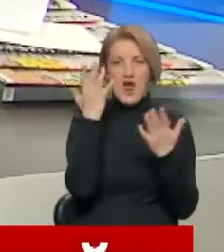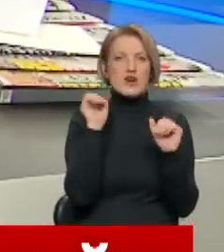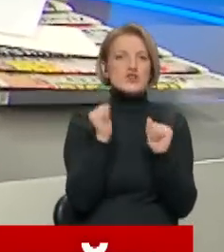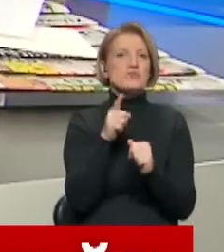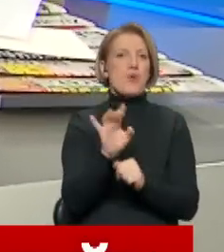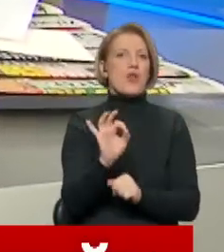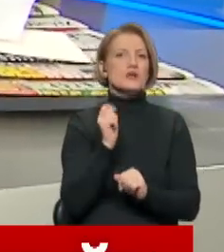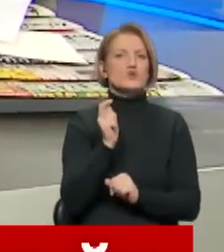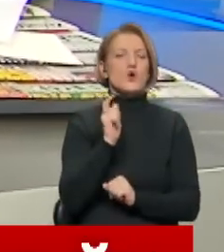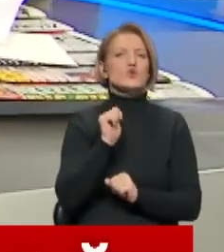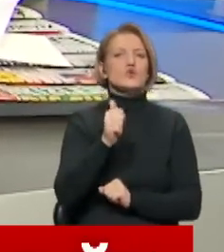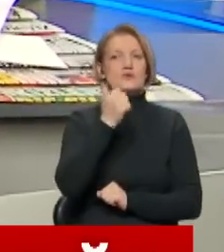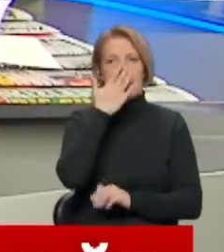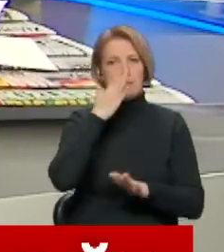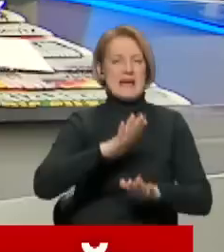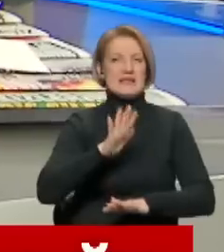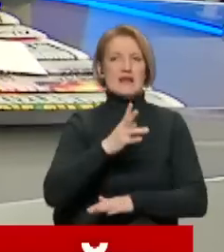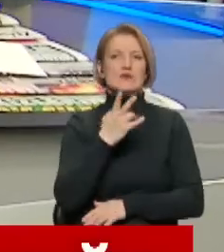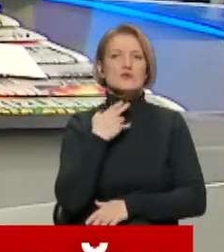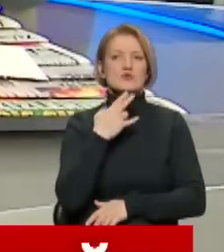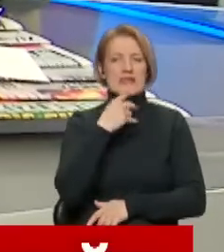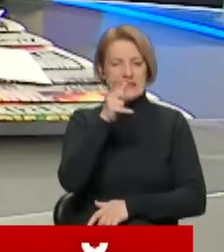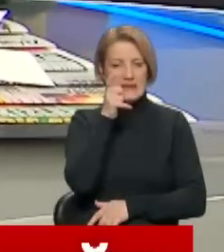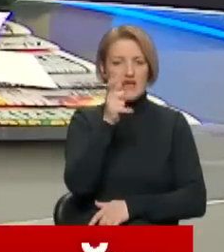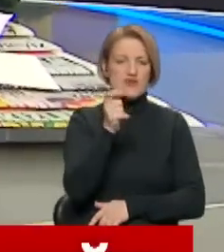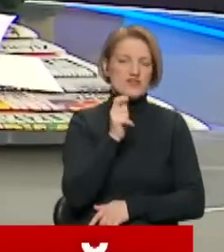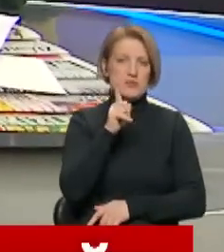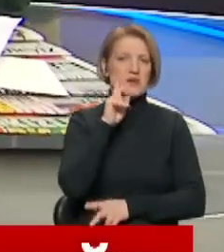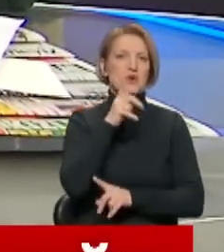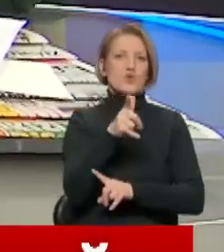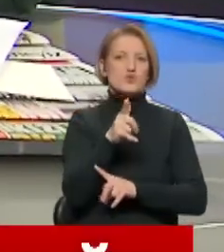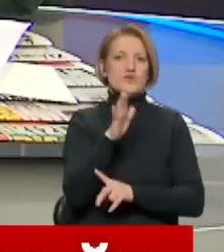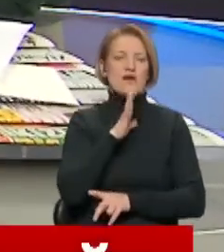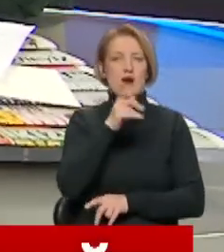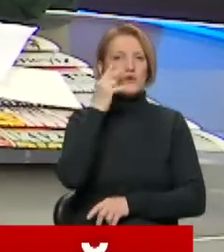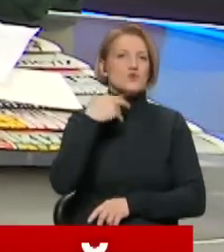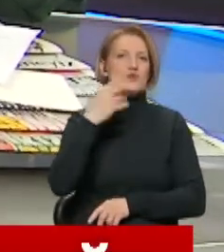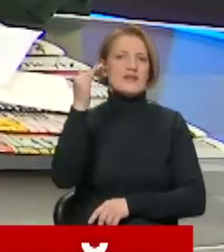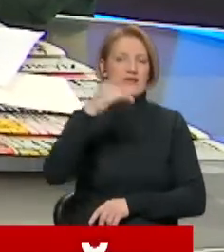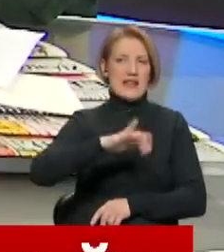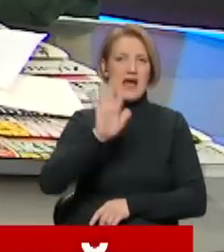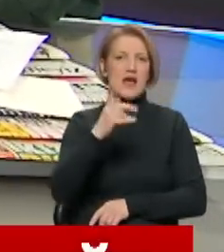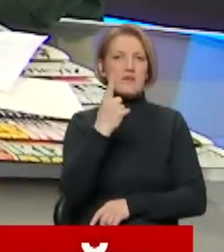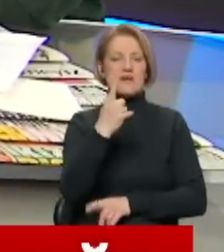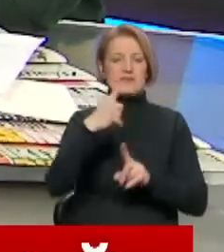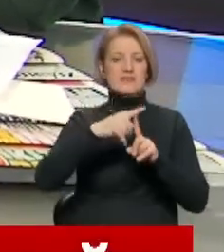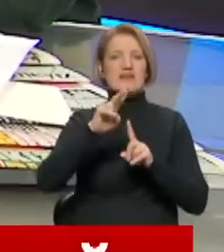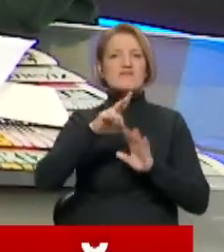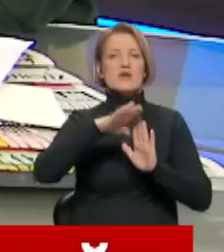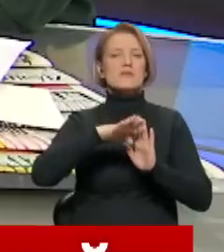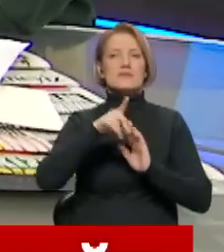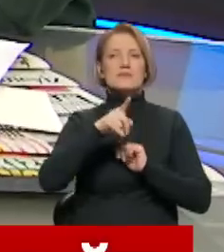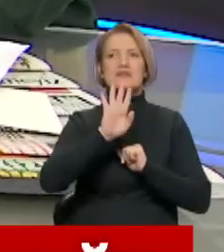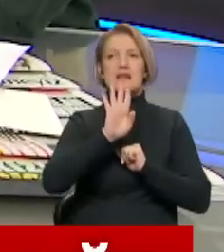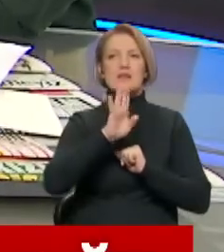böyle zor günler bekler diye Rusya'nın çok dikkat çekici bir görüntüsü var Rusya'dan gelen ve herhangi bir televizyon kanalı değil bu